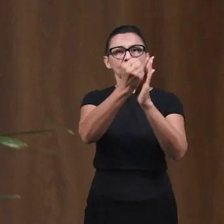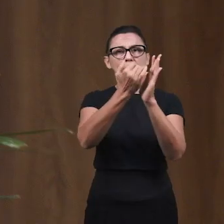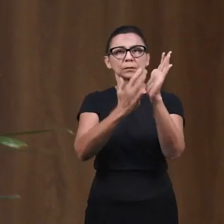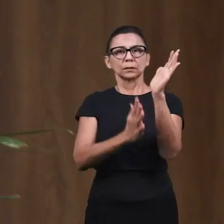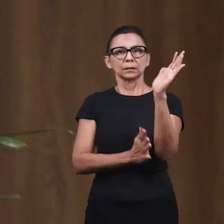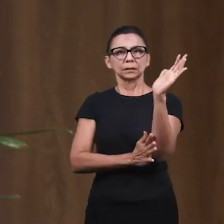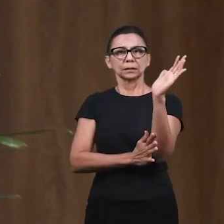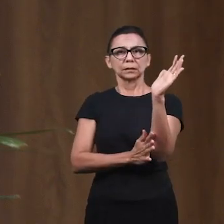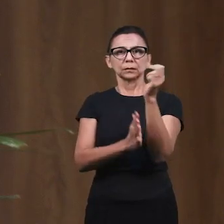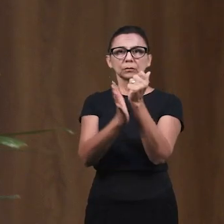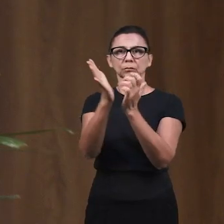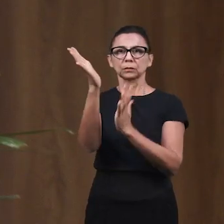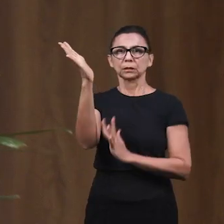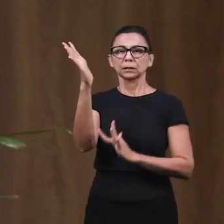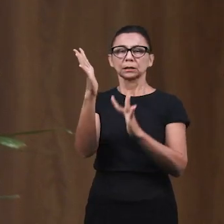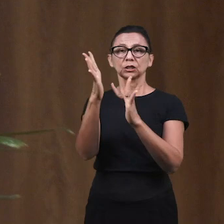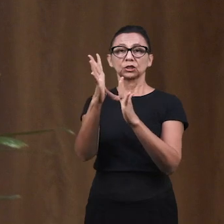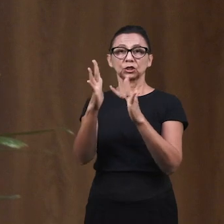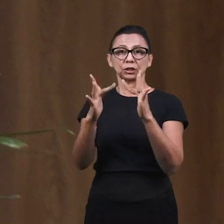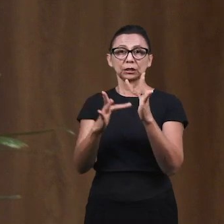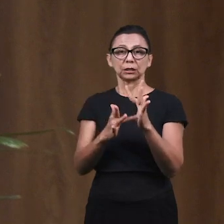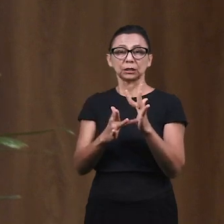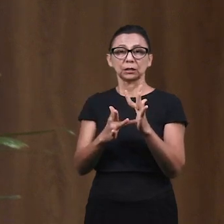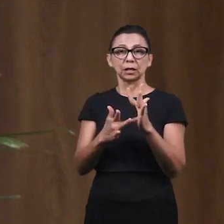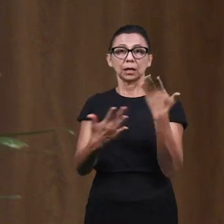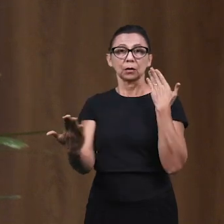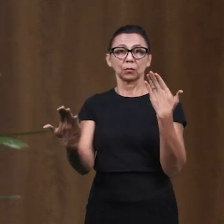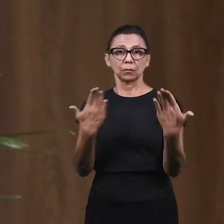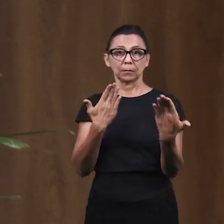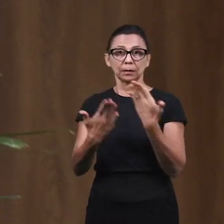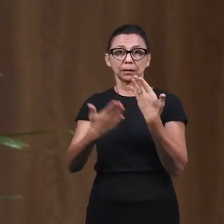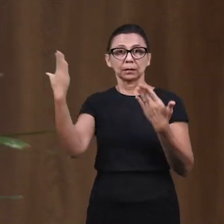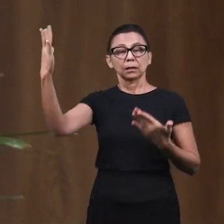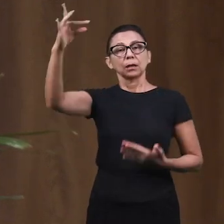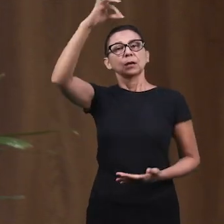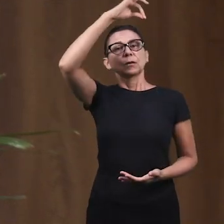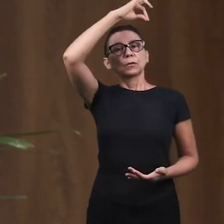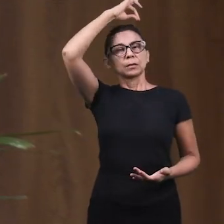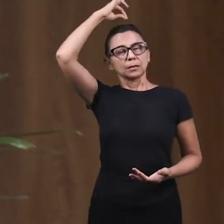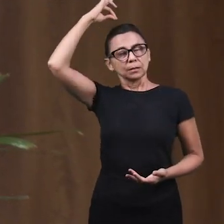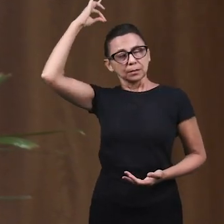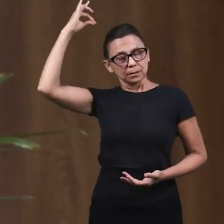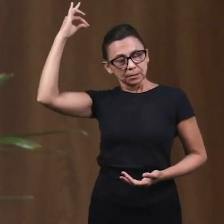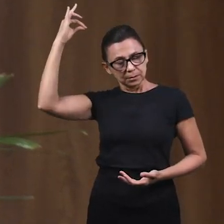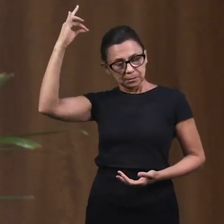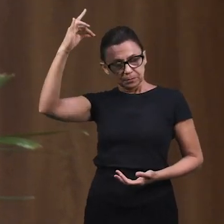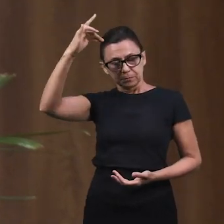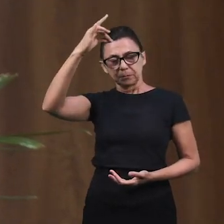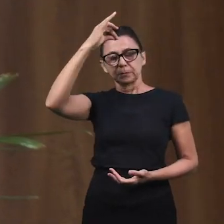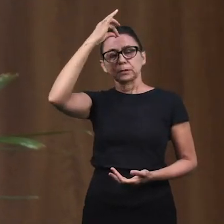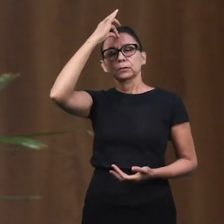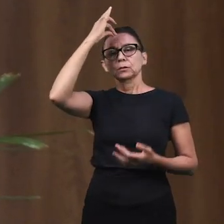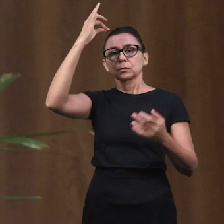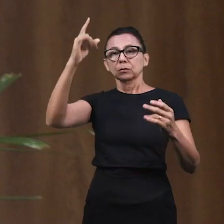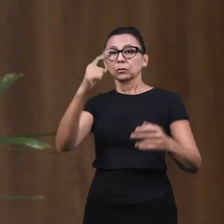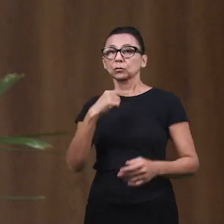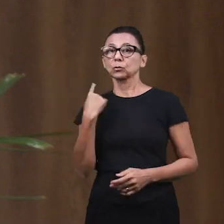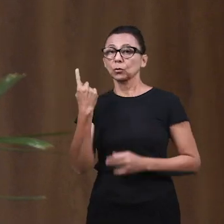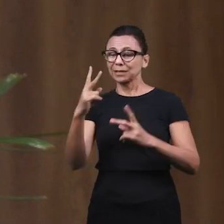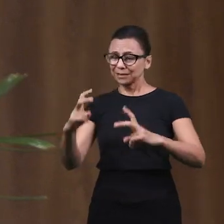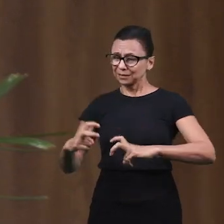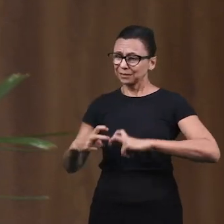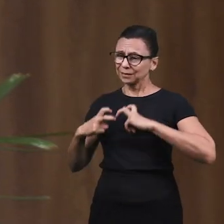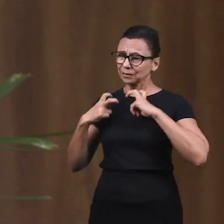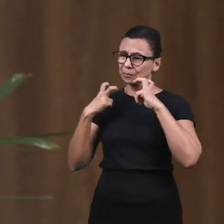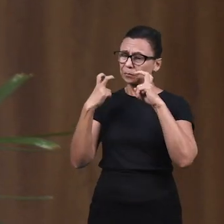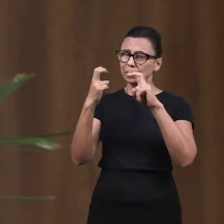la manière comme le sang de Jésus, du Saint-Esprit, prier par le sang de Jésus,